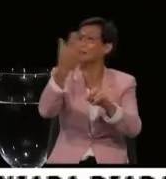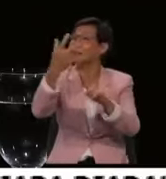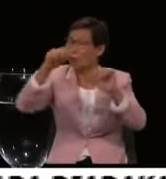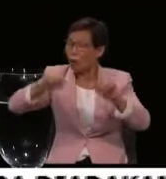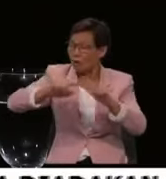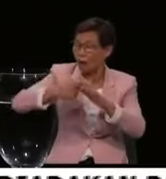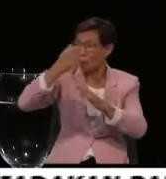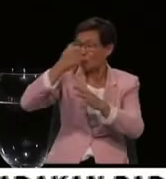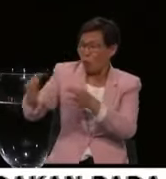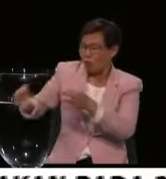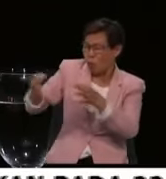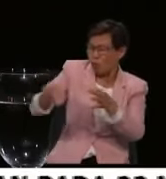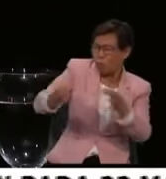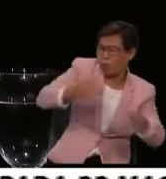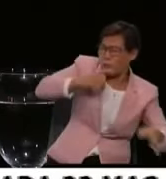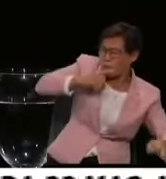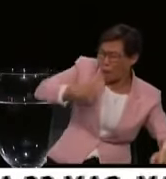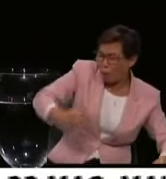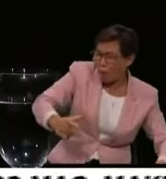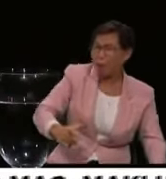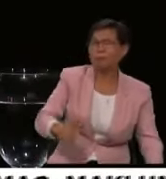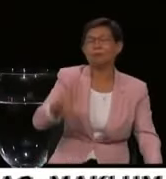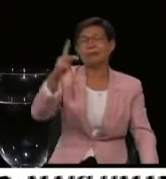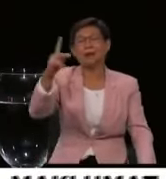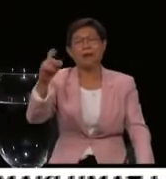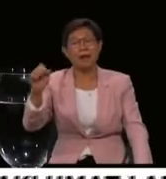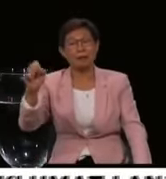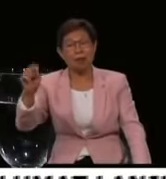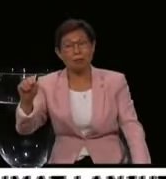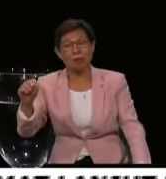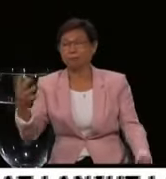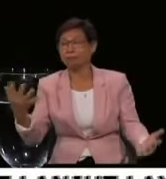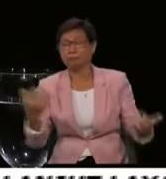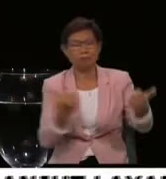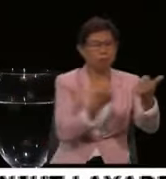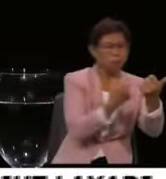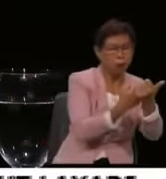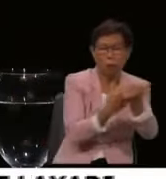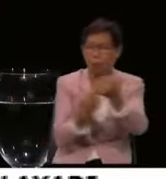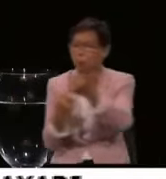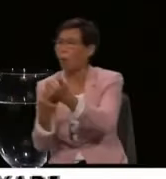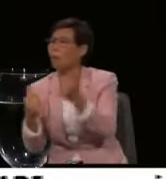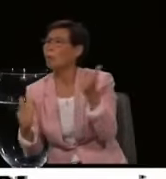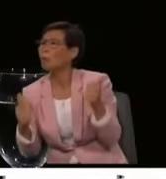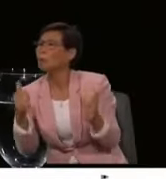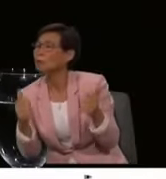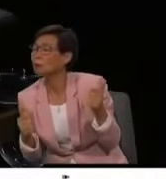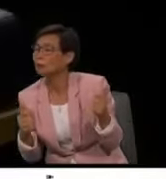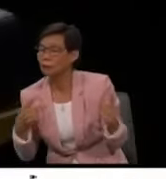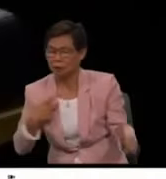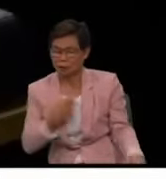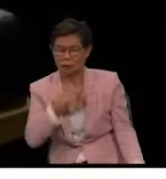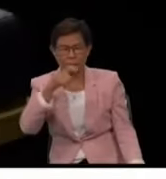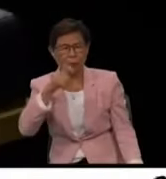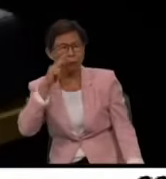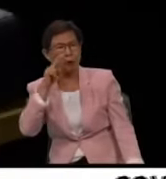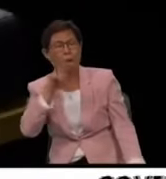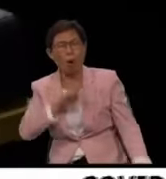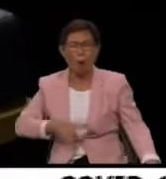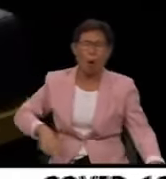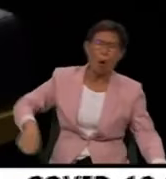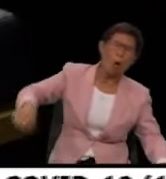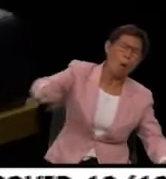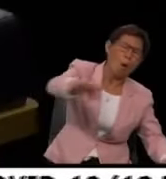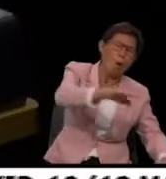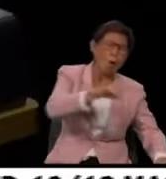ia sudah tertangguh sekian lama. Jadi Kementerian Sumber Manusia di pihak mana Datuk Seri? Kita kita perlu lihat keseluruhan.